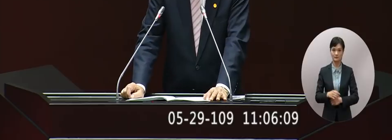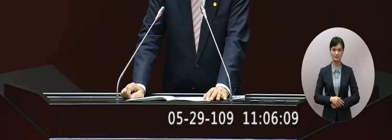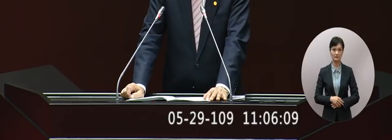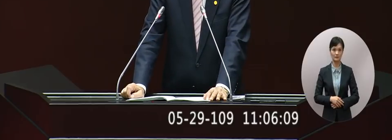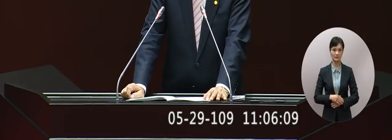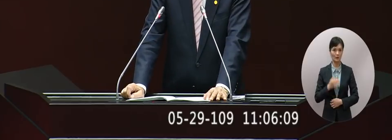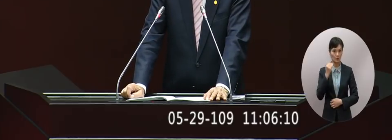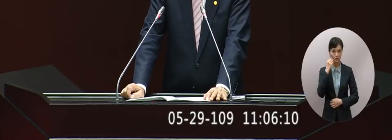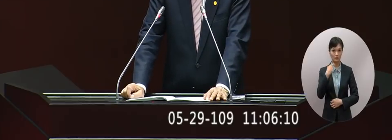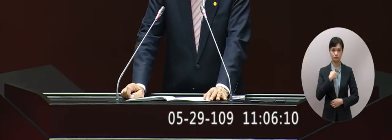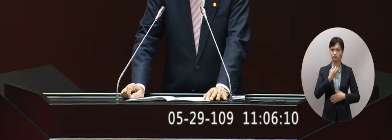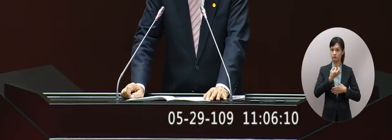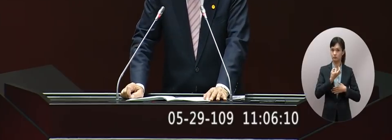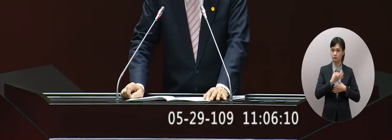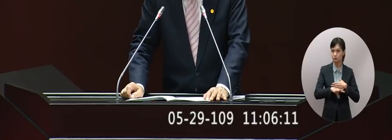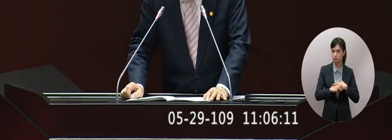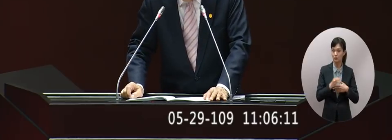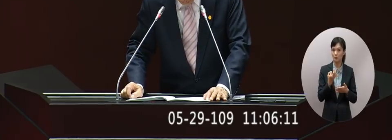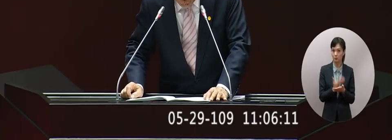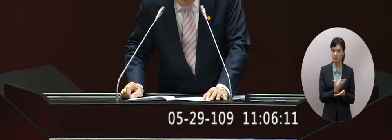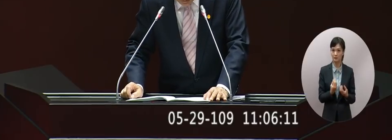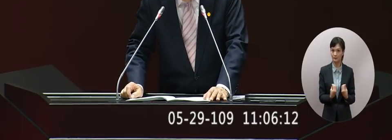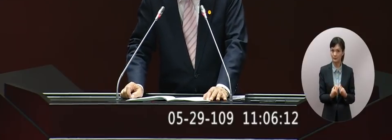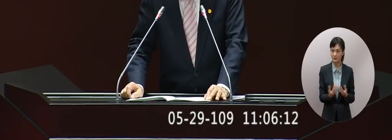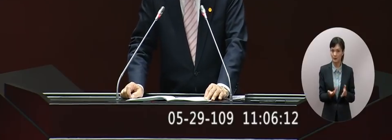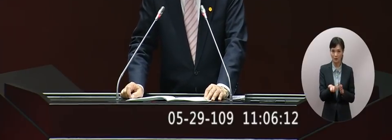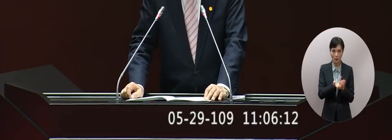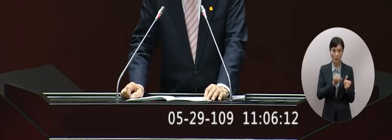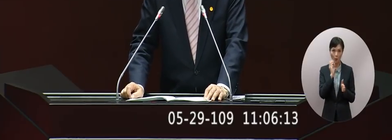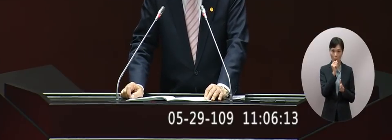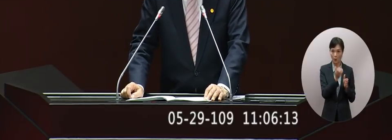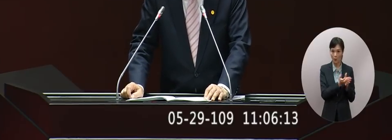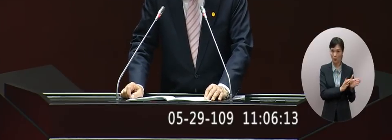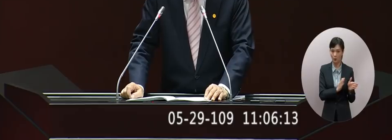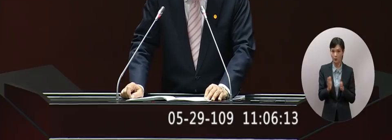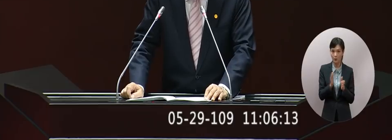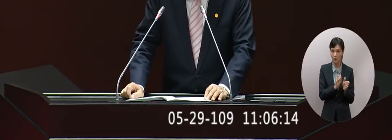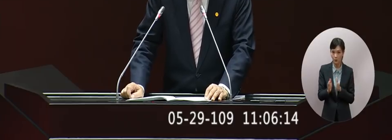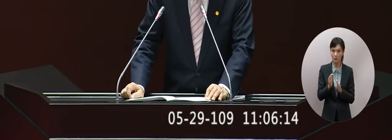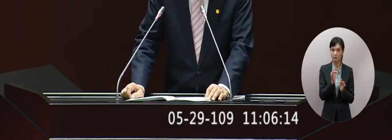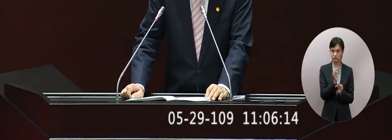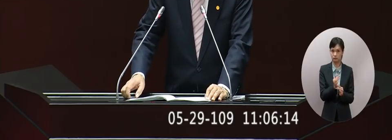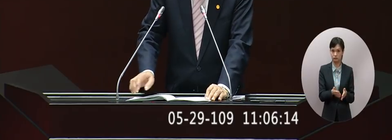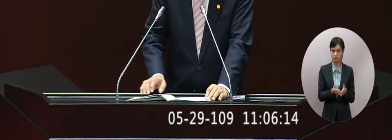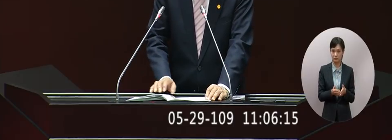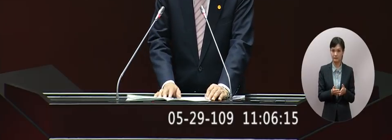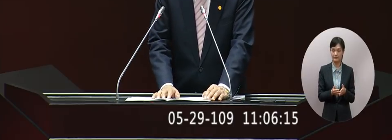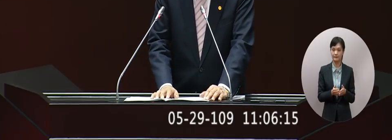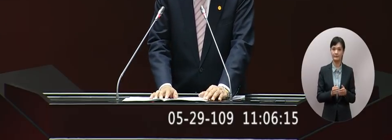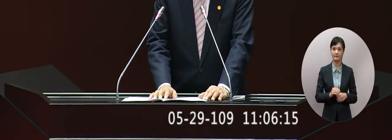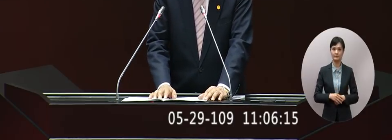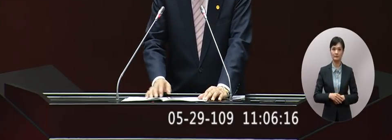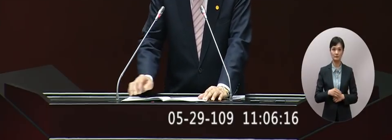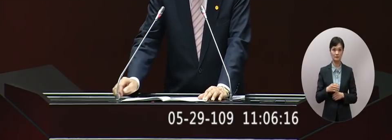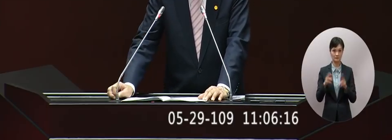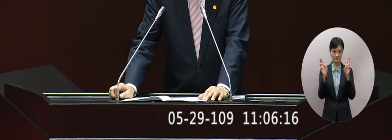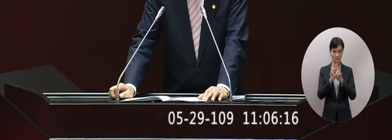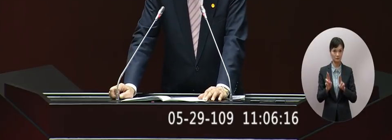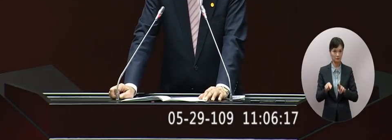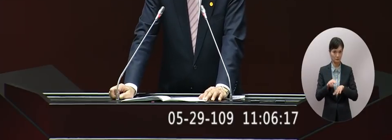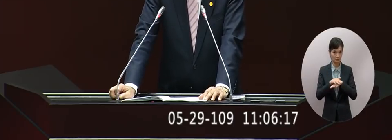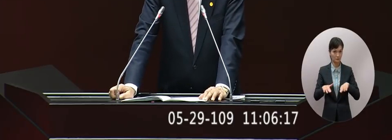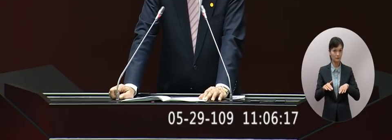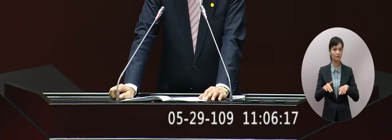分，我们也会及早部署做相关的因应措施。在能源的安全方